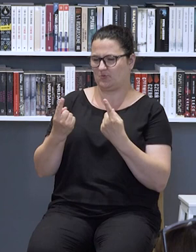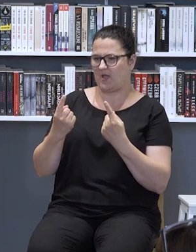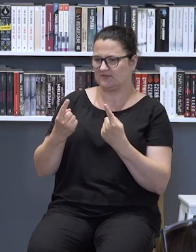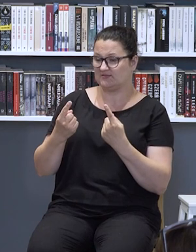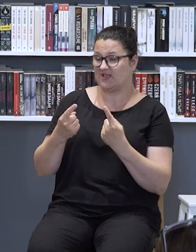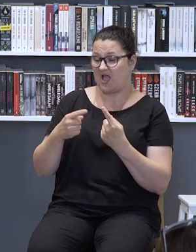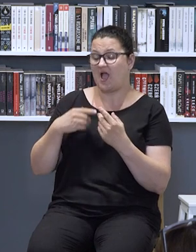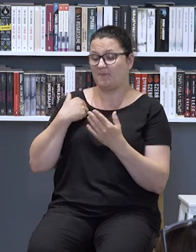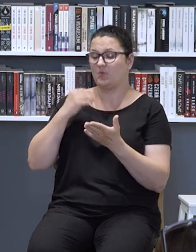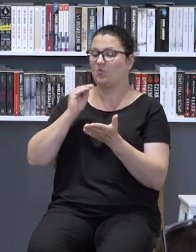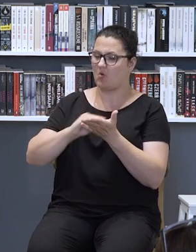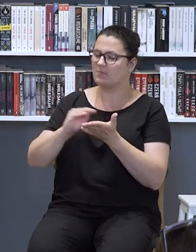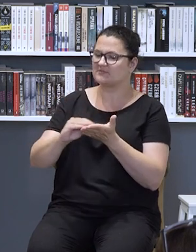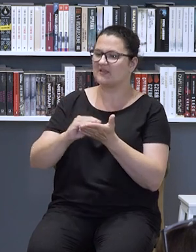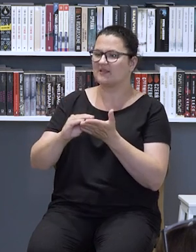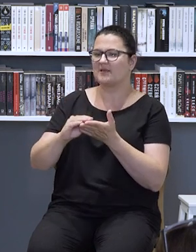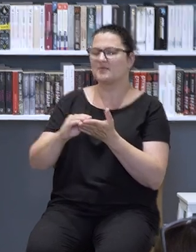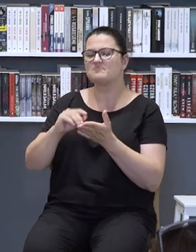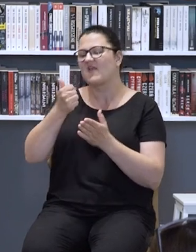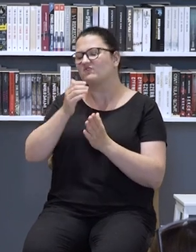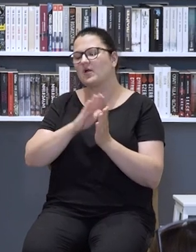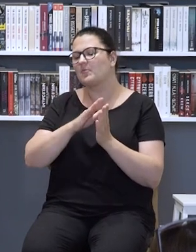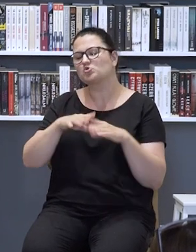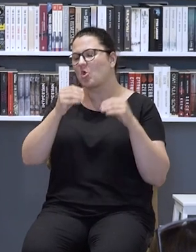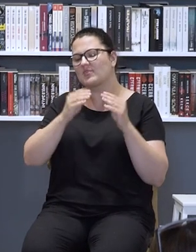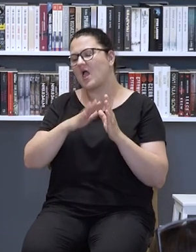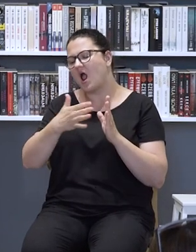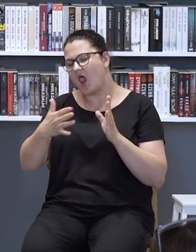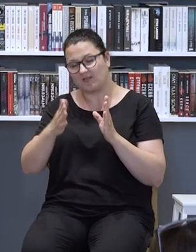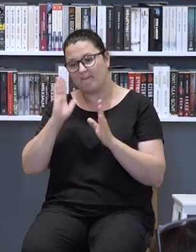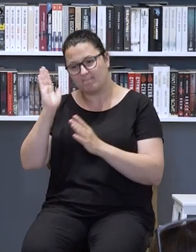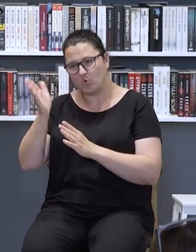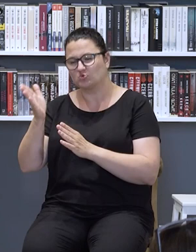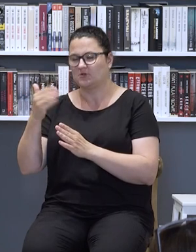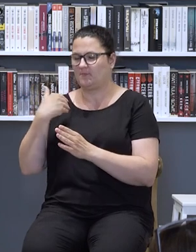dopiero nie na pierwszych stronach, tylko dużo później, jest właśnie ten moment